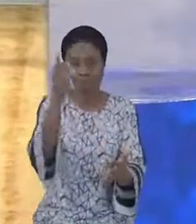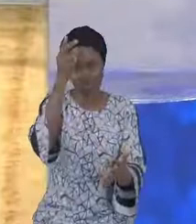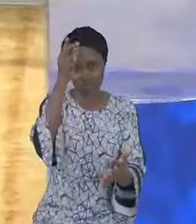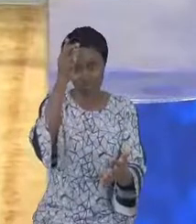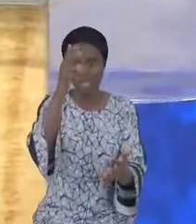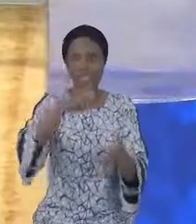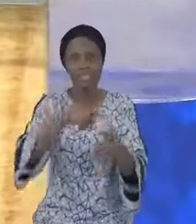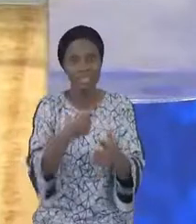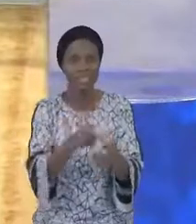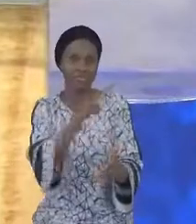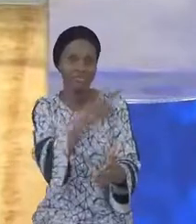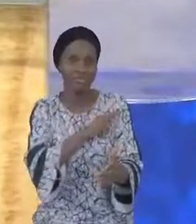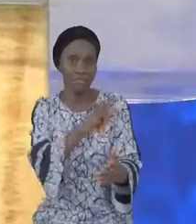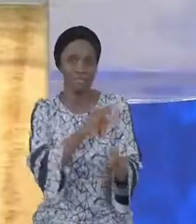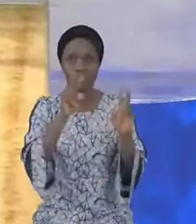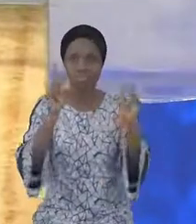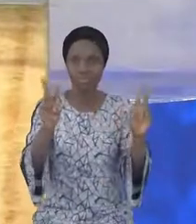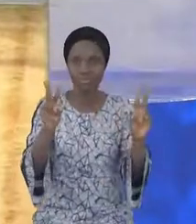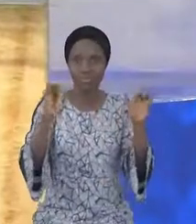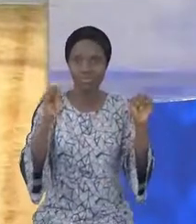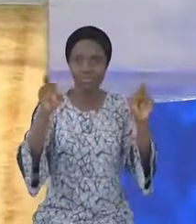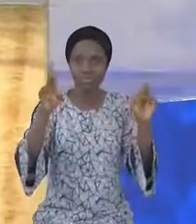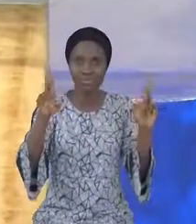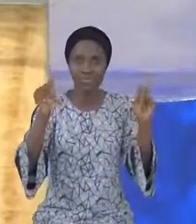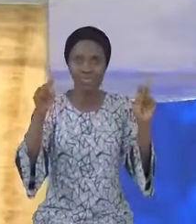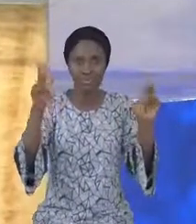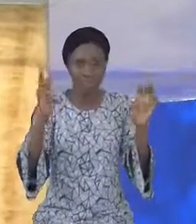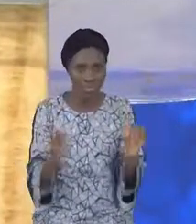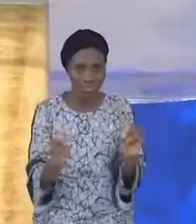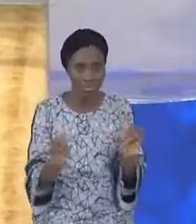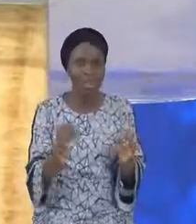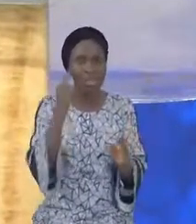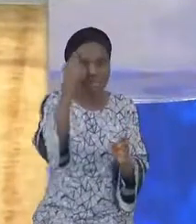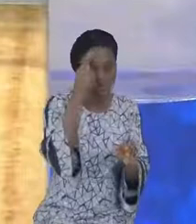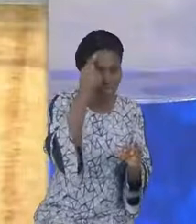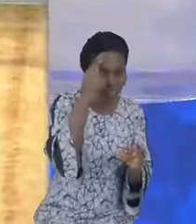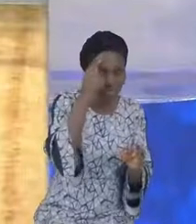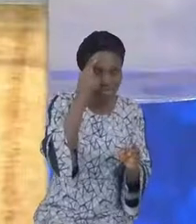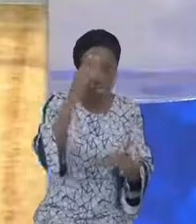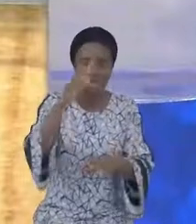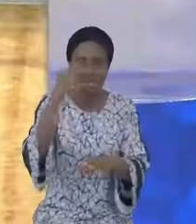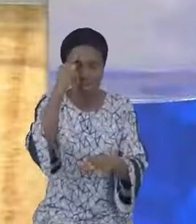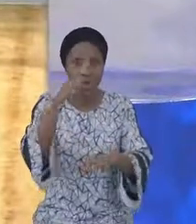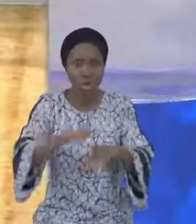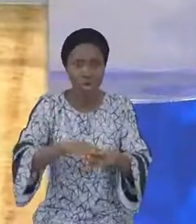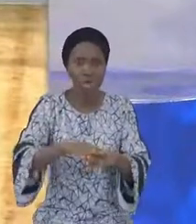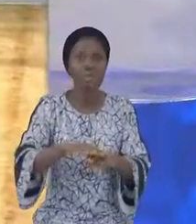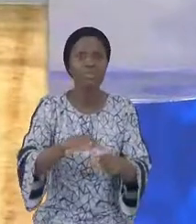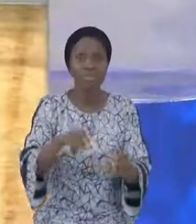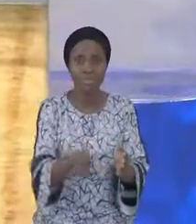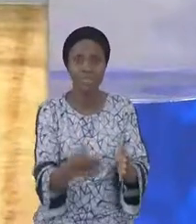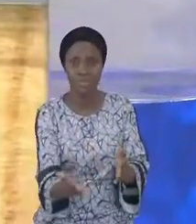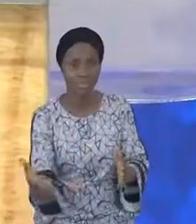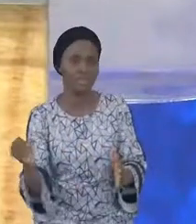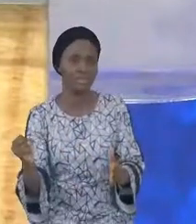À votre foi, la vertu. Si tu dois avoir quelques vertus, méditez sur ces choses. À